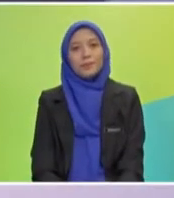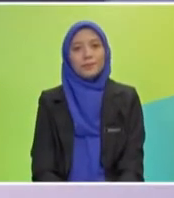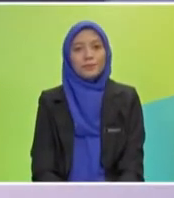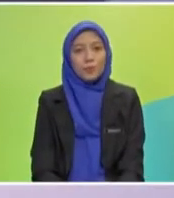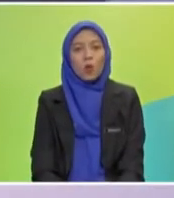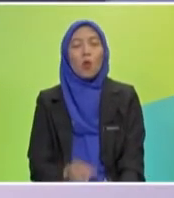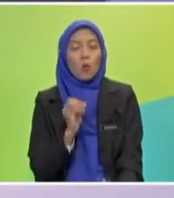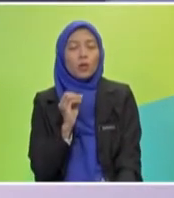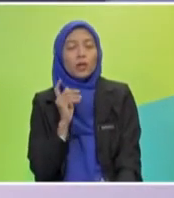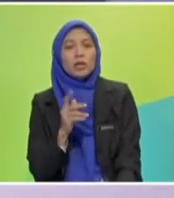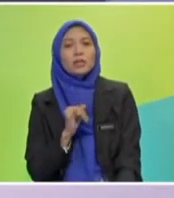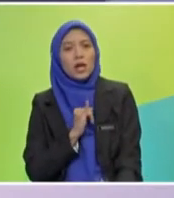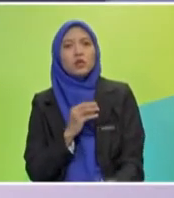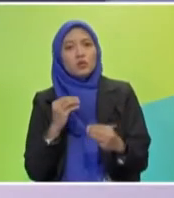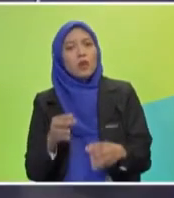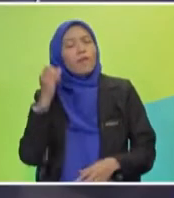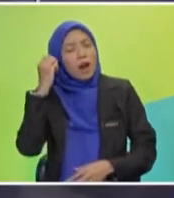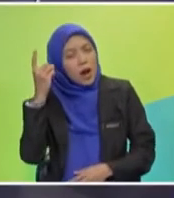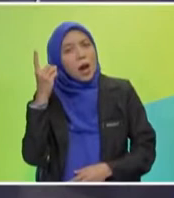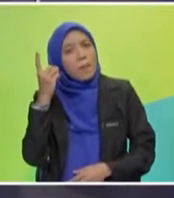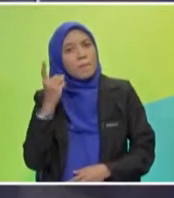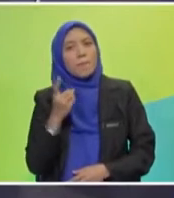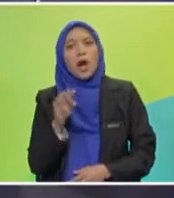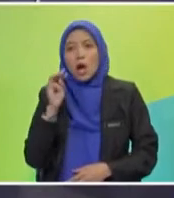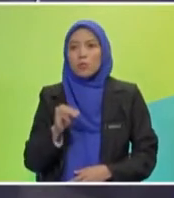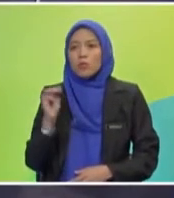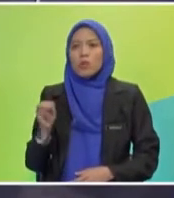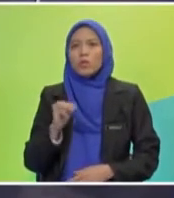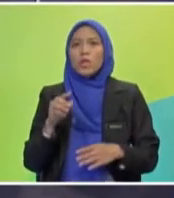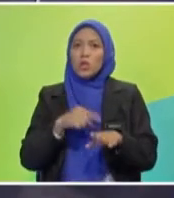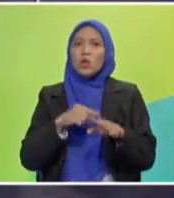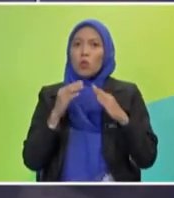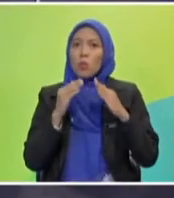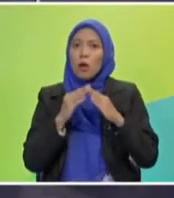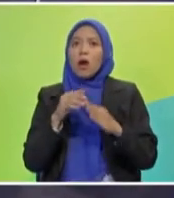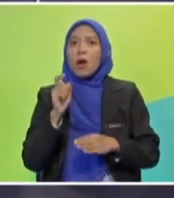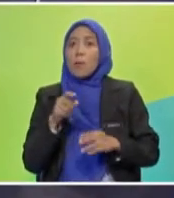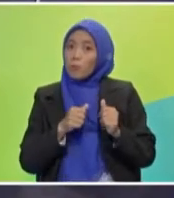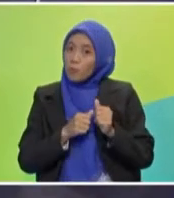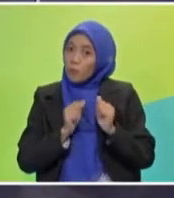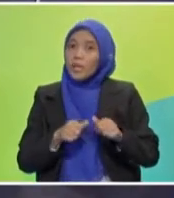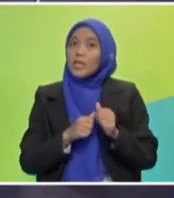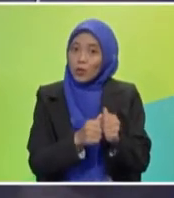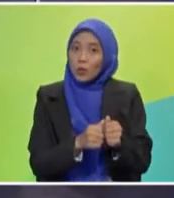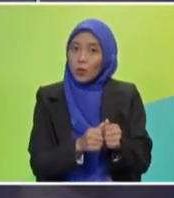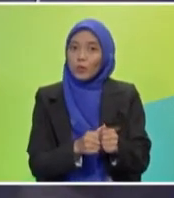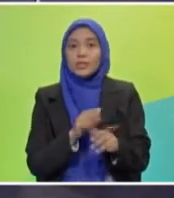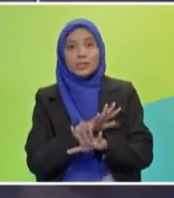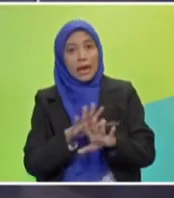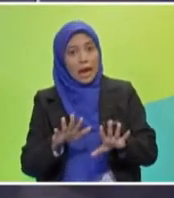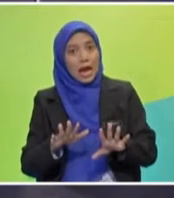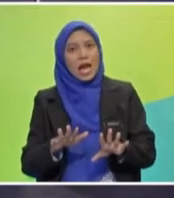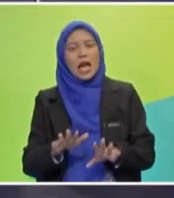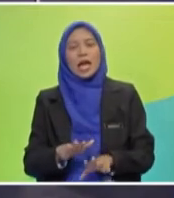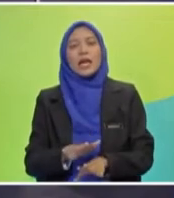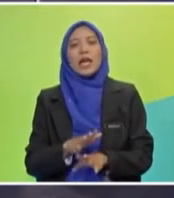Sekarang saya dah faham cikgu. Saya rasa murid-murid di rumah pun dapat mengikuti dengan baik. Kita akan berehat seketika. Jangan ke mana-mana.